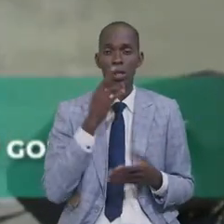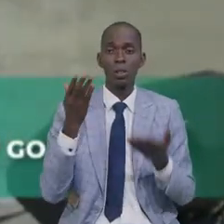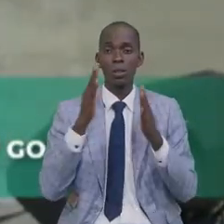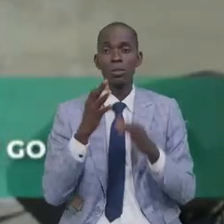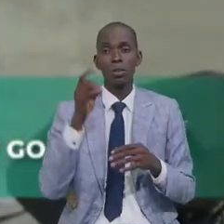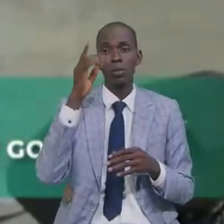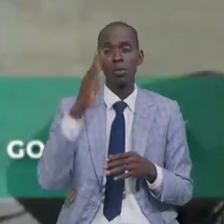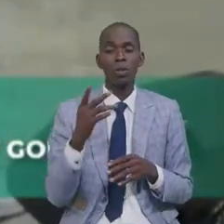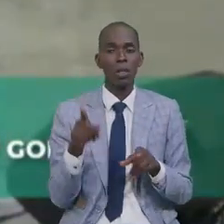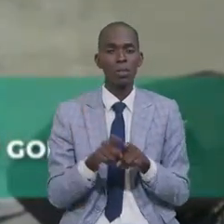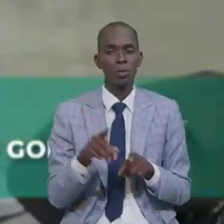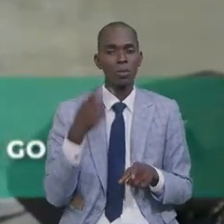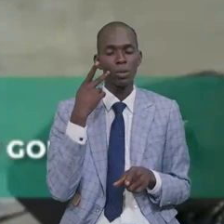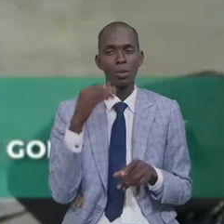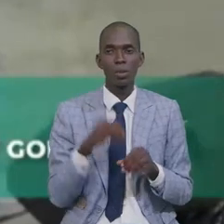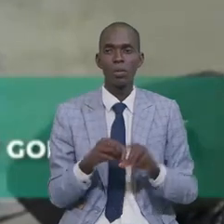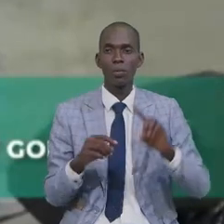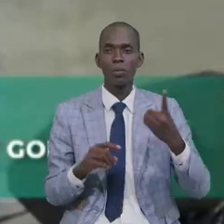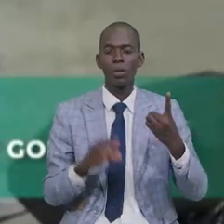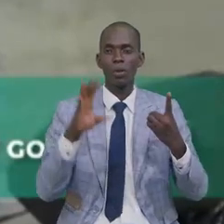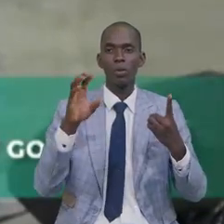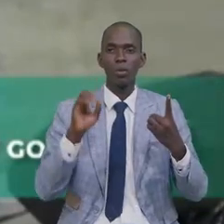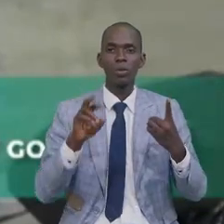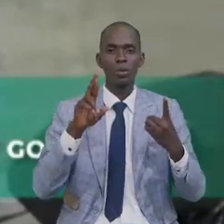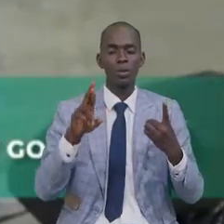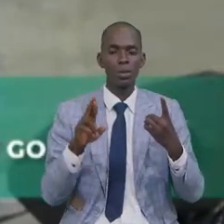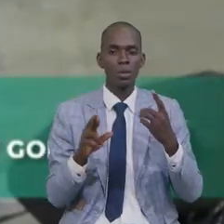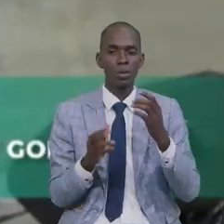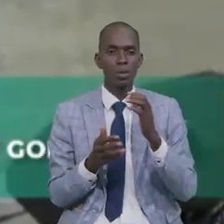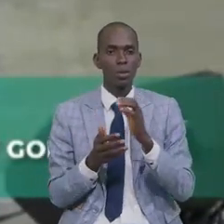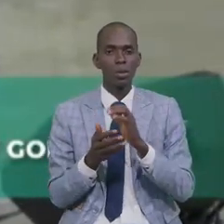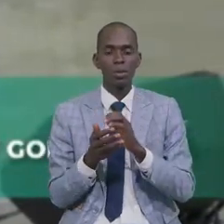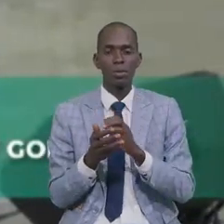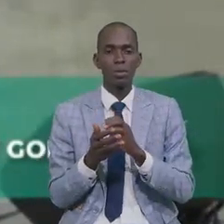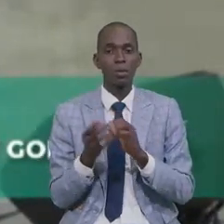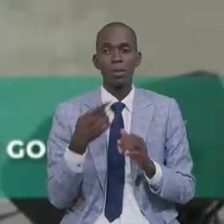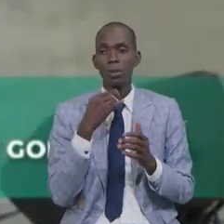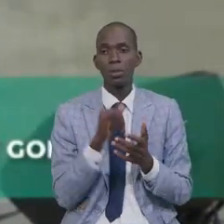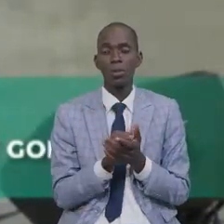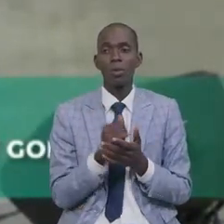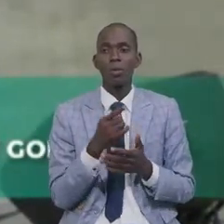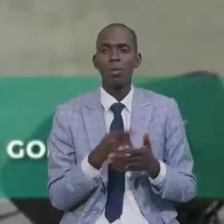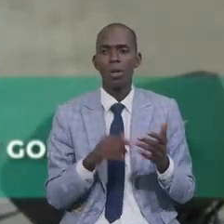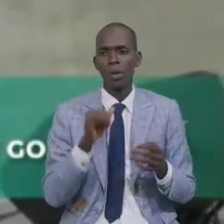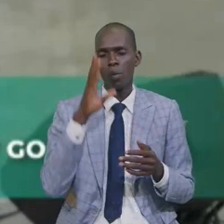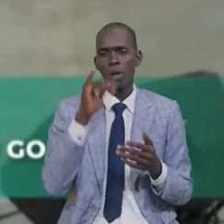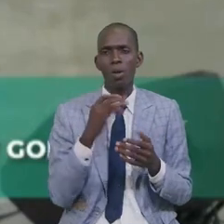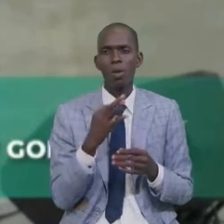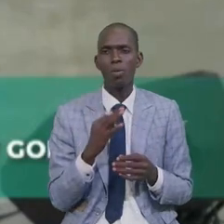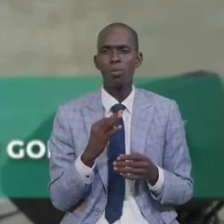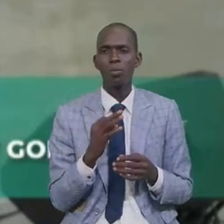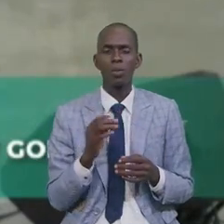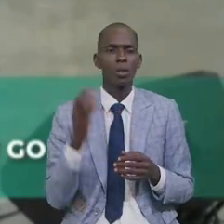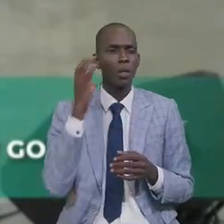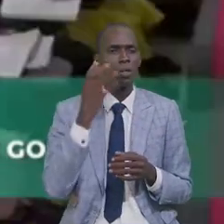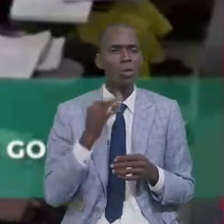de Dieu. On nous dit en 1 Corinthiens 4, verset 1. 1 Corinthiens 4, verset